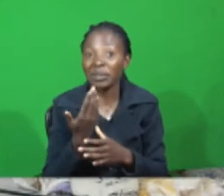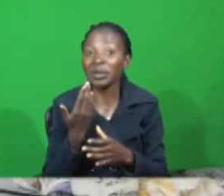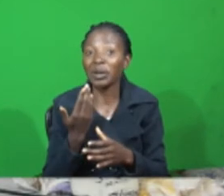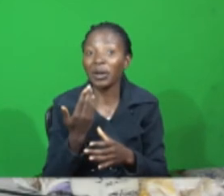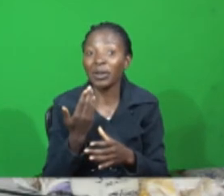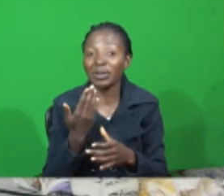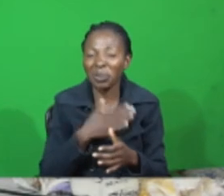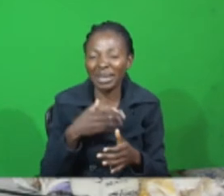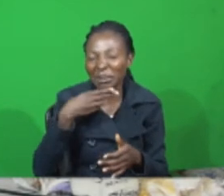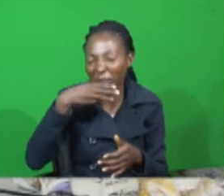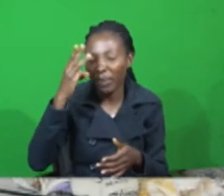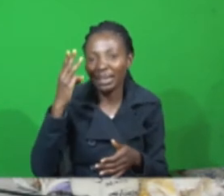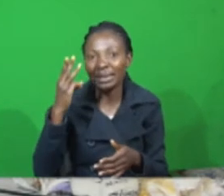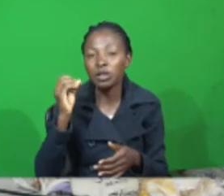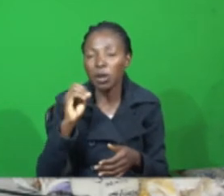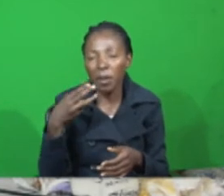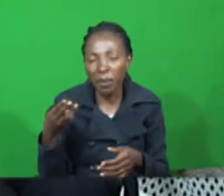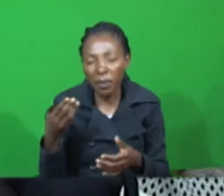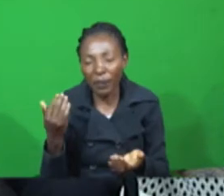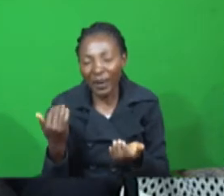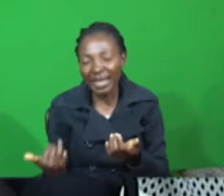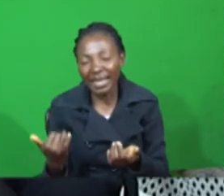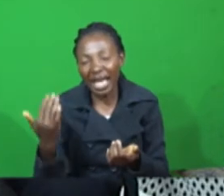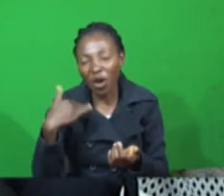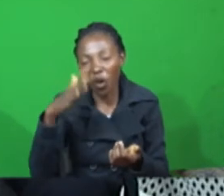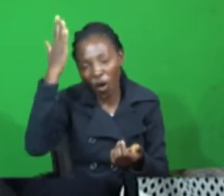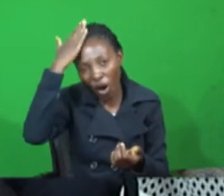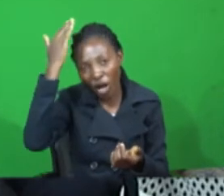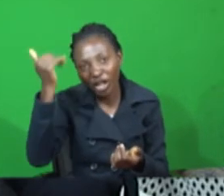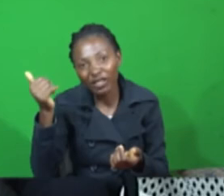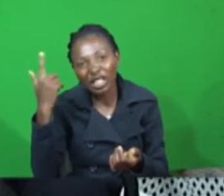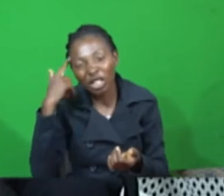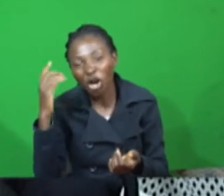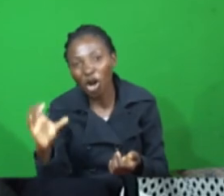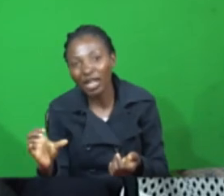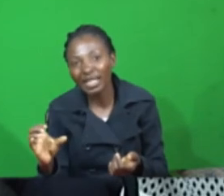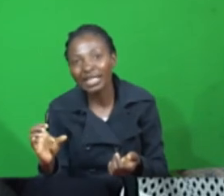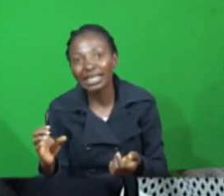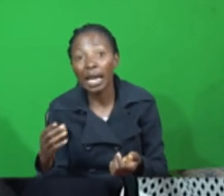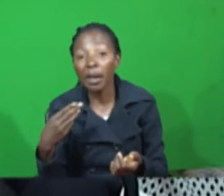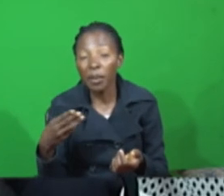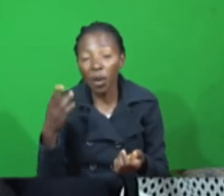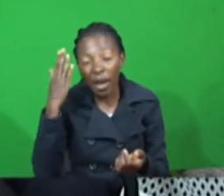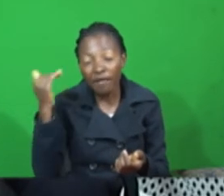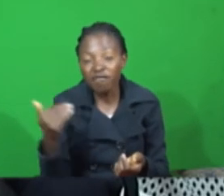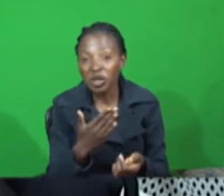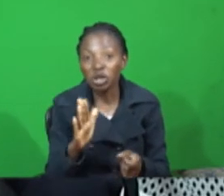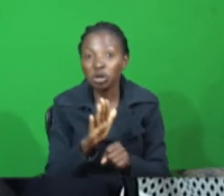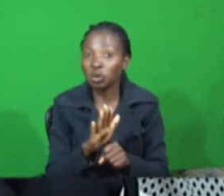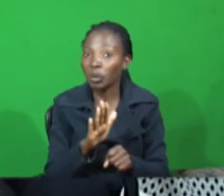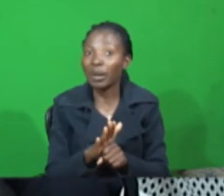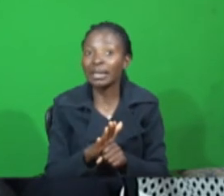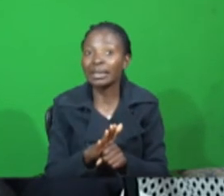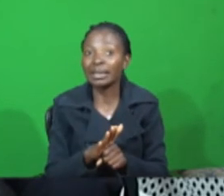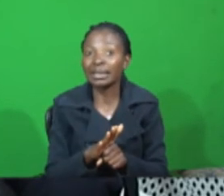kumakoleji munotobvumirana neni kuti kana kuine kunhu kwafumuka mufundisi kune hunhu hweupombwe huri